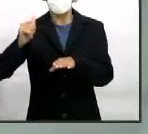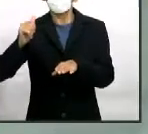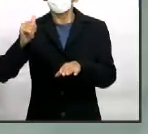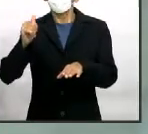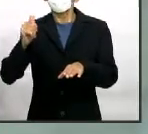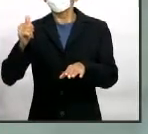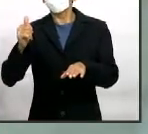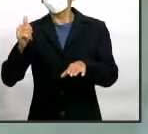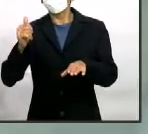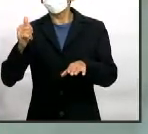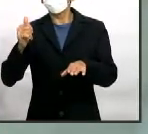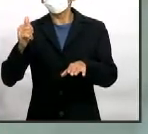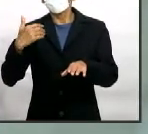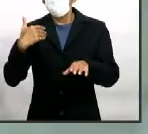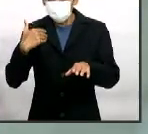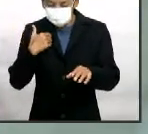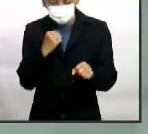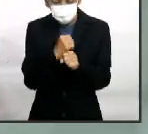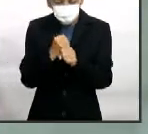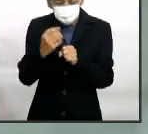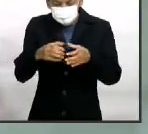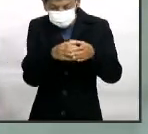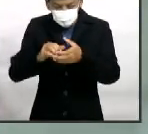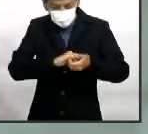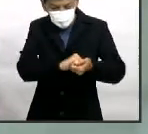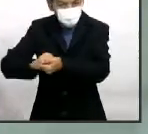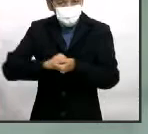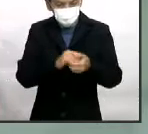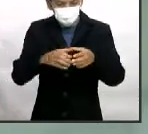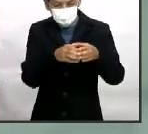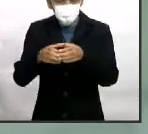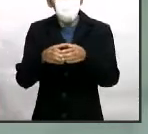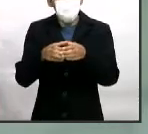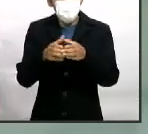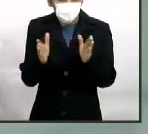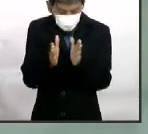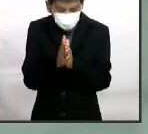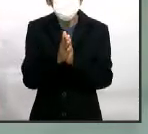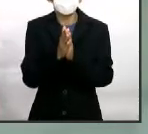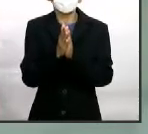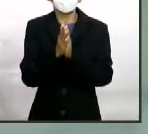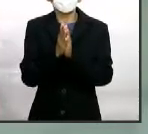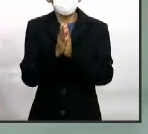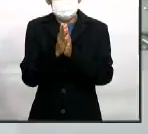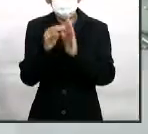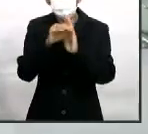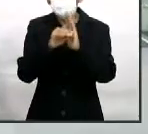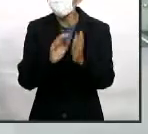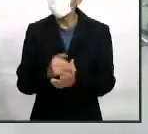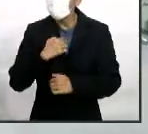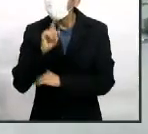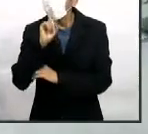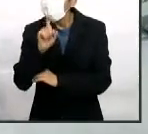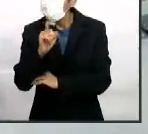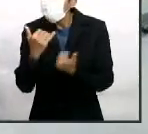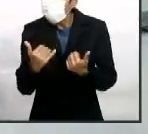ของการทำงานร่วมกันของระบบทีมเนี่ยอันเนี้ยมันจะเข้ามามีส่วนที่เป็นส่วนหลัก ทีนี้ในณ